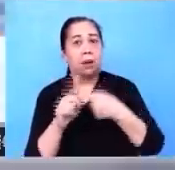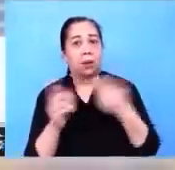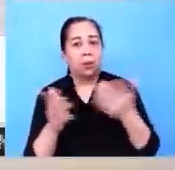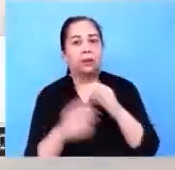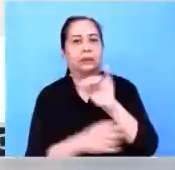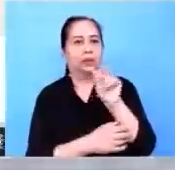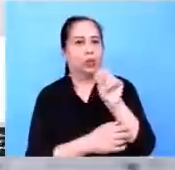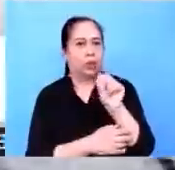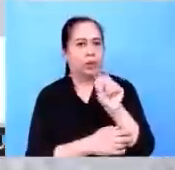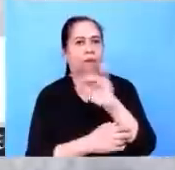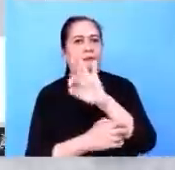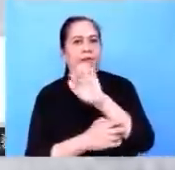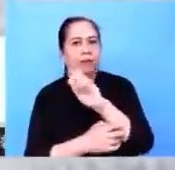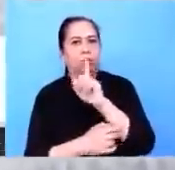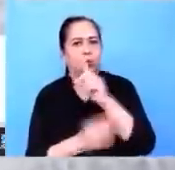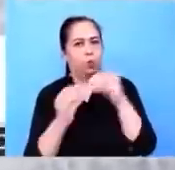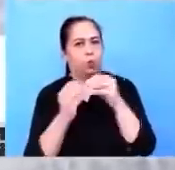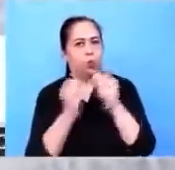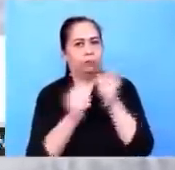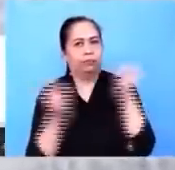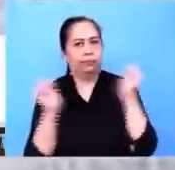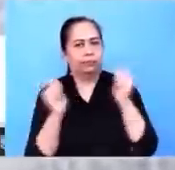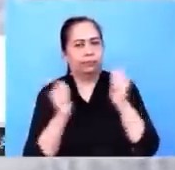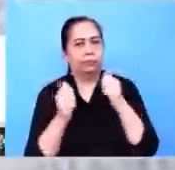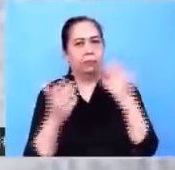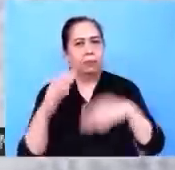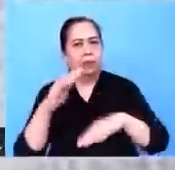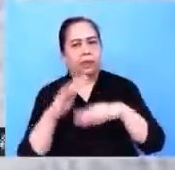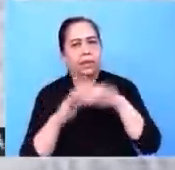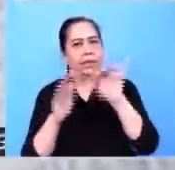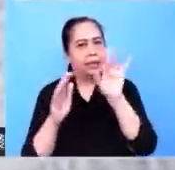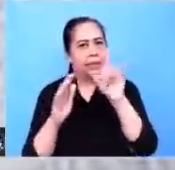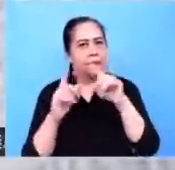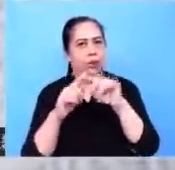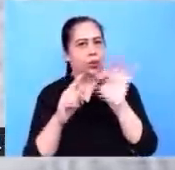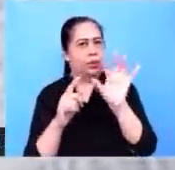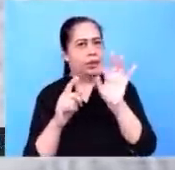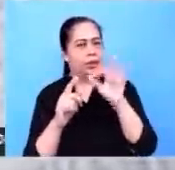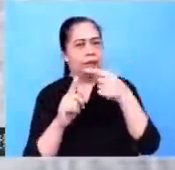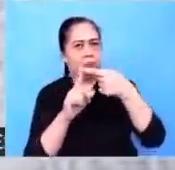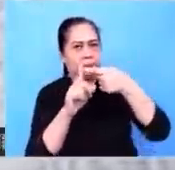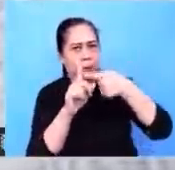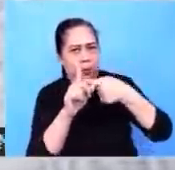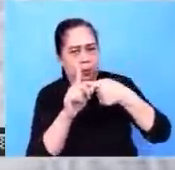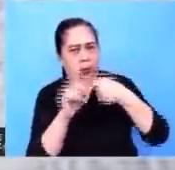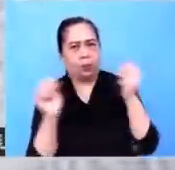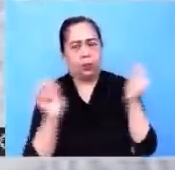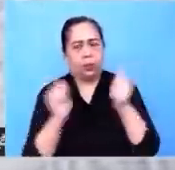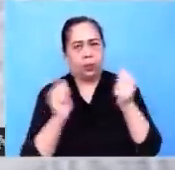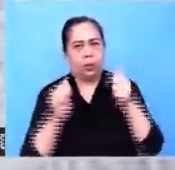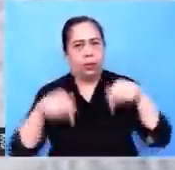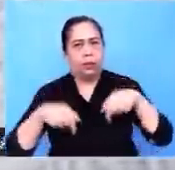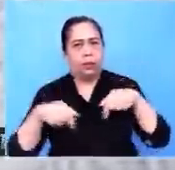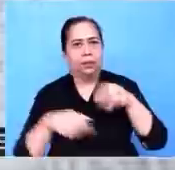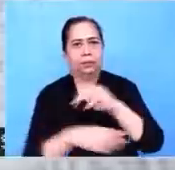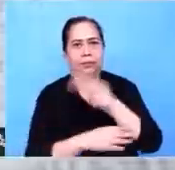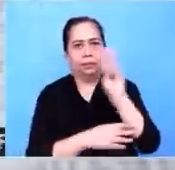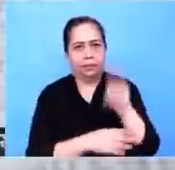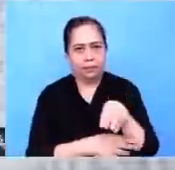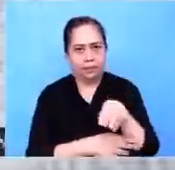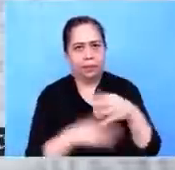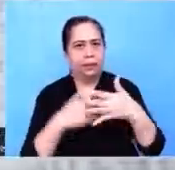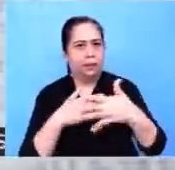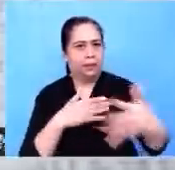February. Posible raw na umabot sa 18 hanggang 19 degrees Celsius ang lamig dito sa Metro Manila sa mga susunod na